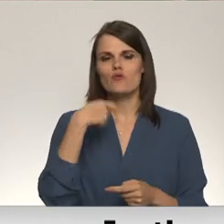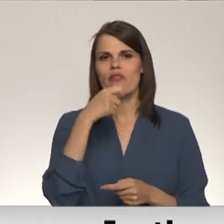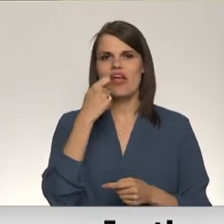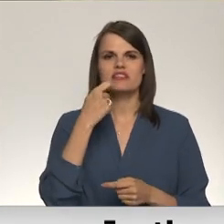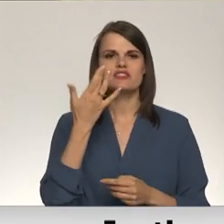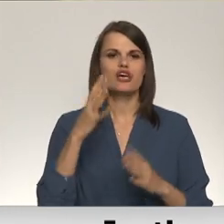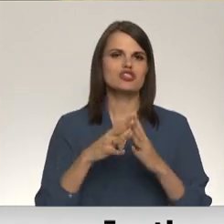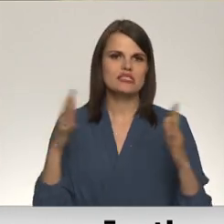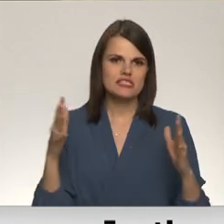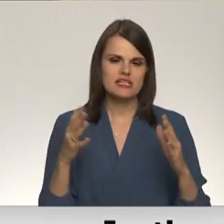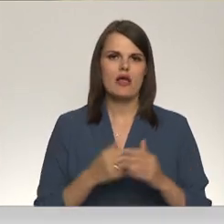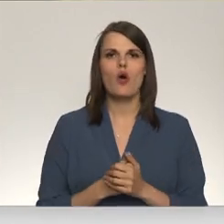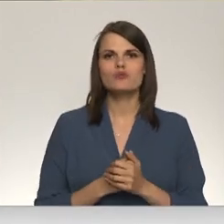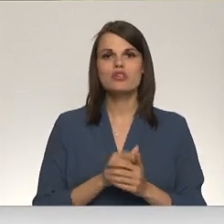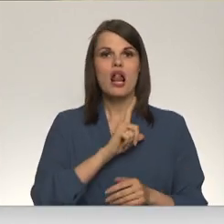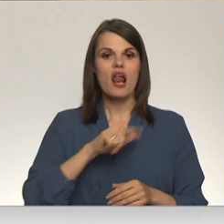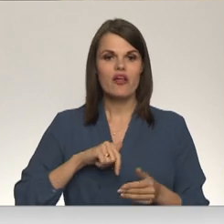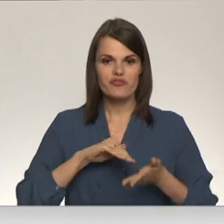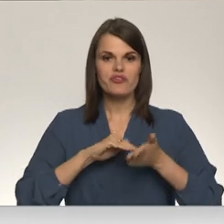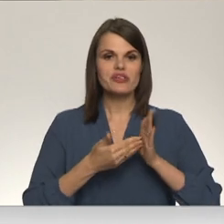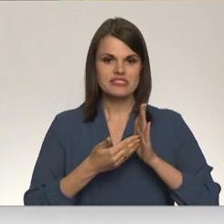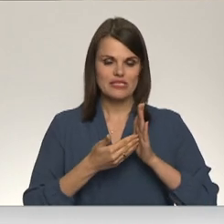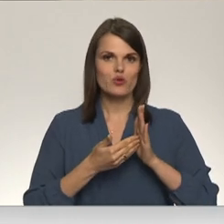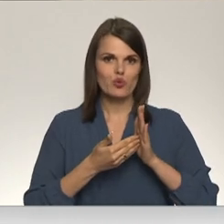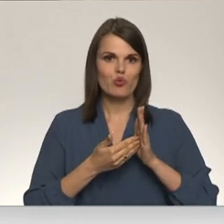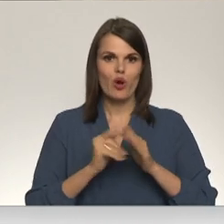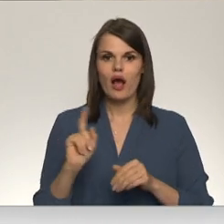aktivitātes. Latvijā situācija ir